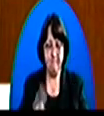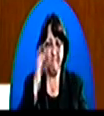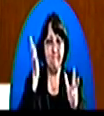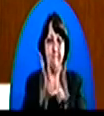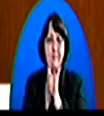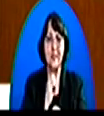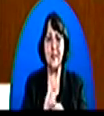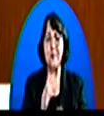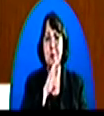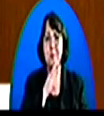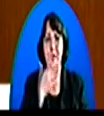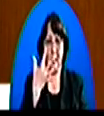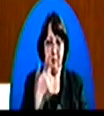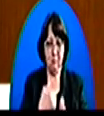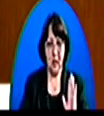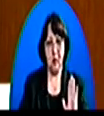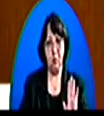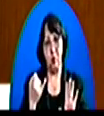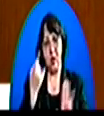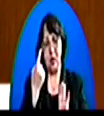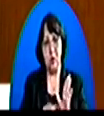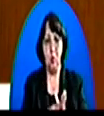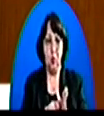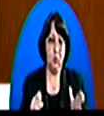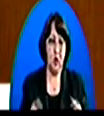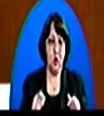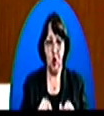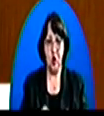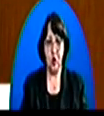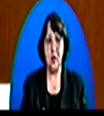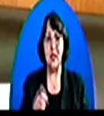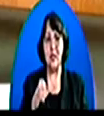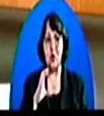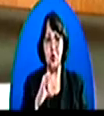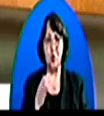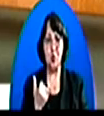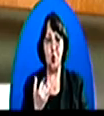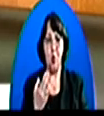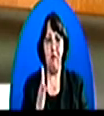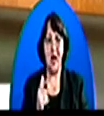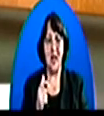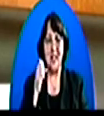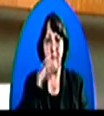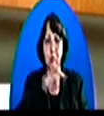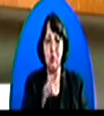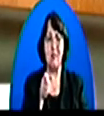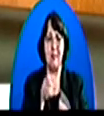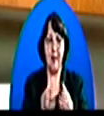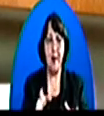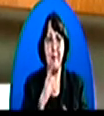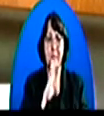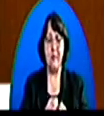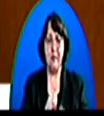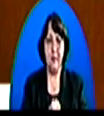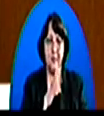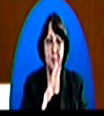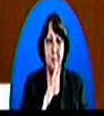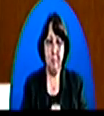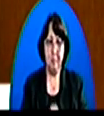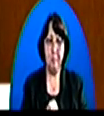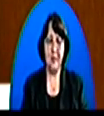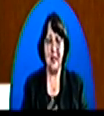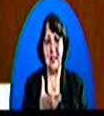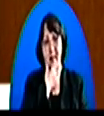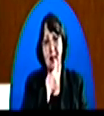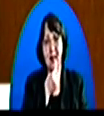сарда 6 сарда одоо багтаагаад бид энэ одоо сувга ажиллуулаад эхлэнэ гэсэн юм чиглэлээр ажиллаж байна. Ямар ч бас сайхан